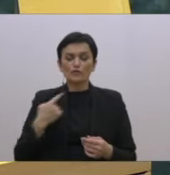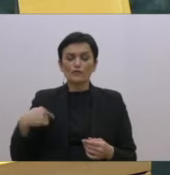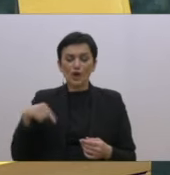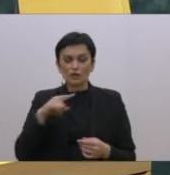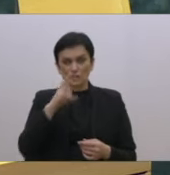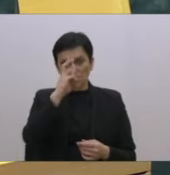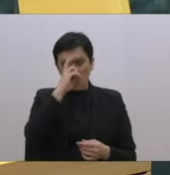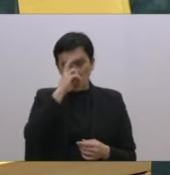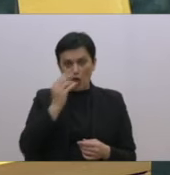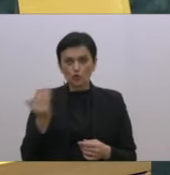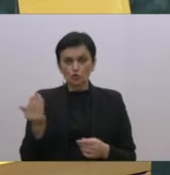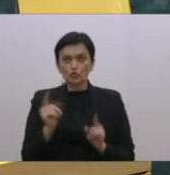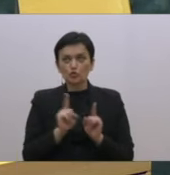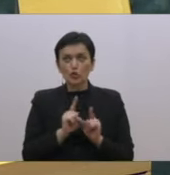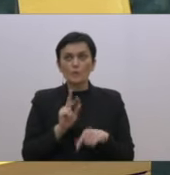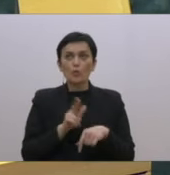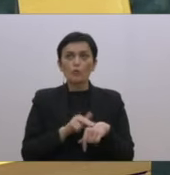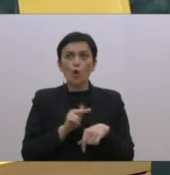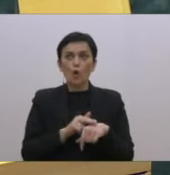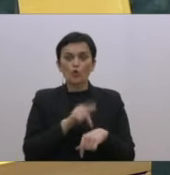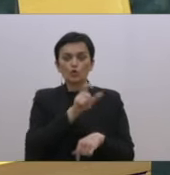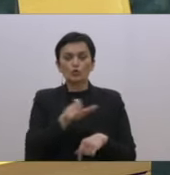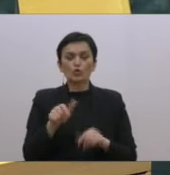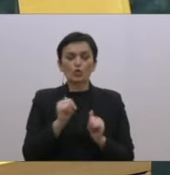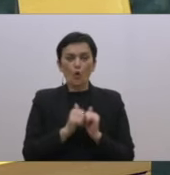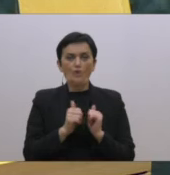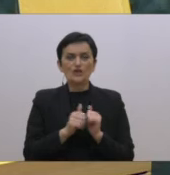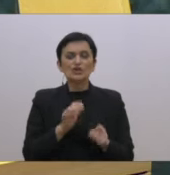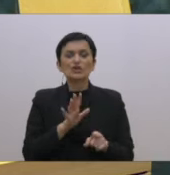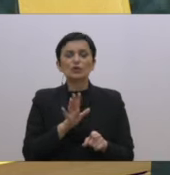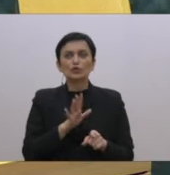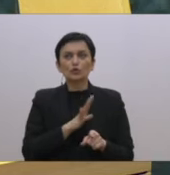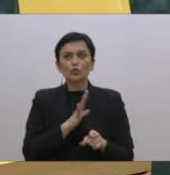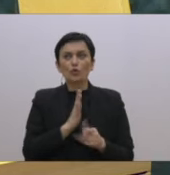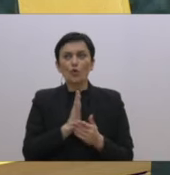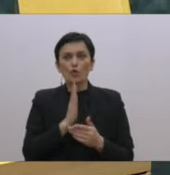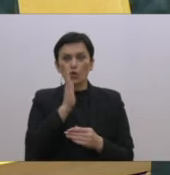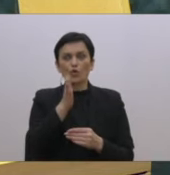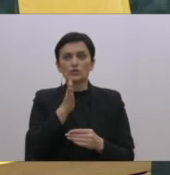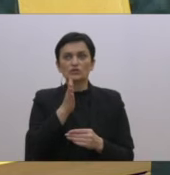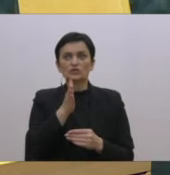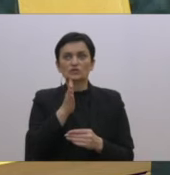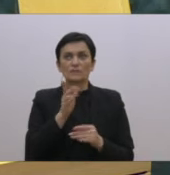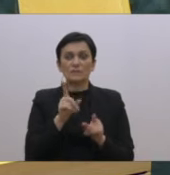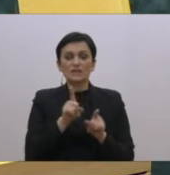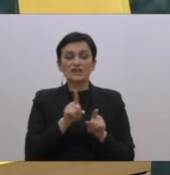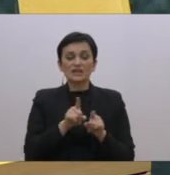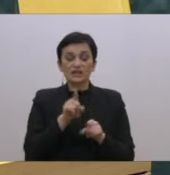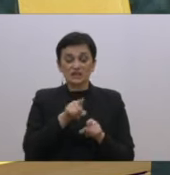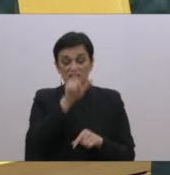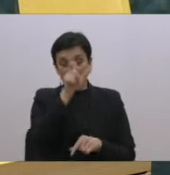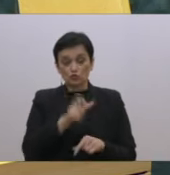შორის ხელისუფლებისთვის პოლიციელი ყოველთვის იყოს ის ადამიანი,